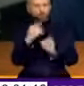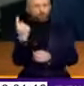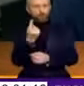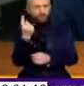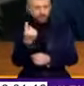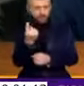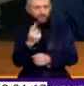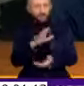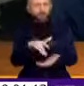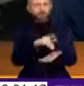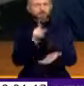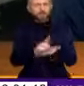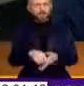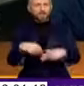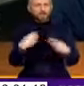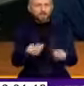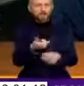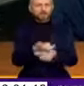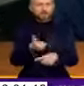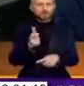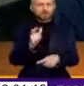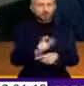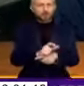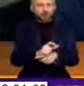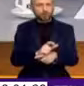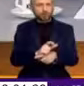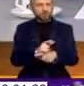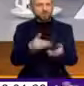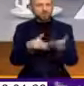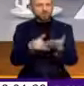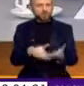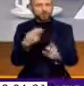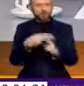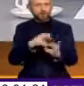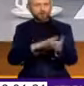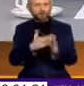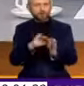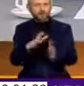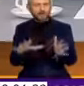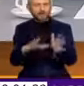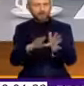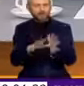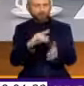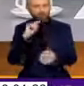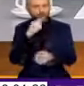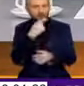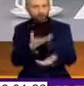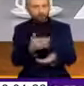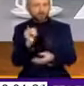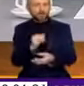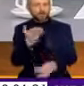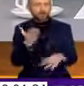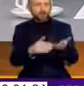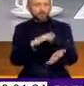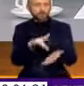загальнобудинкові лічильники. Місто має дати максимально сприятливі пільгові умови для енергоощадливості. І,